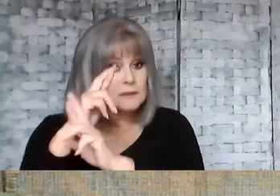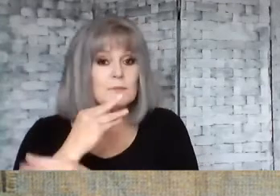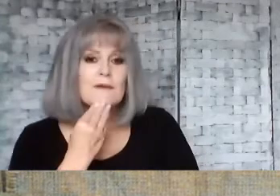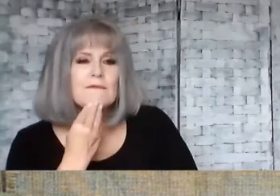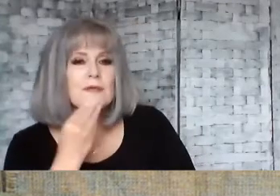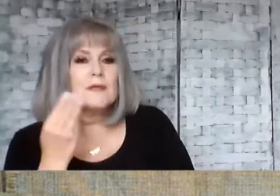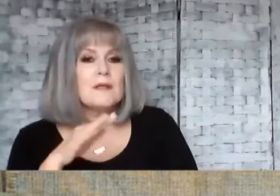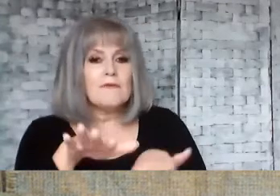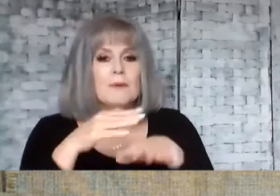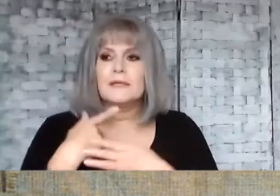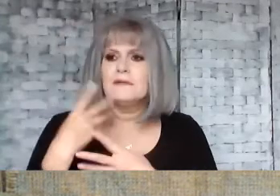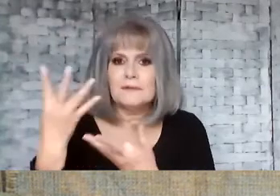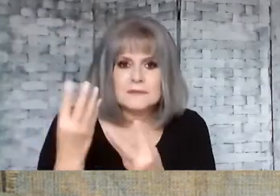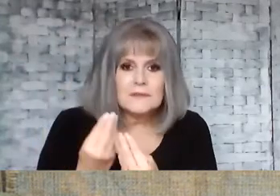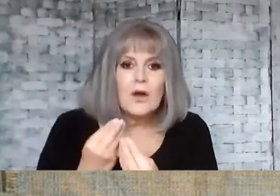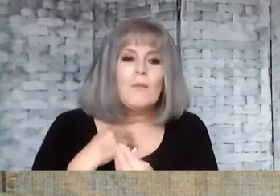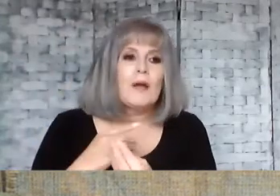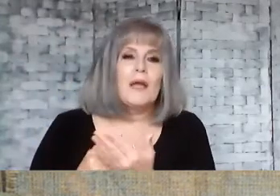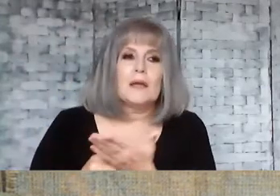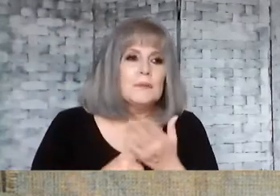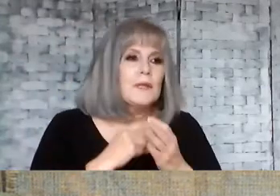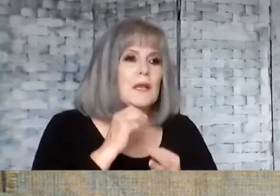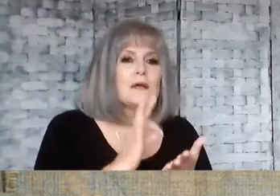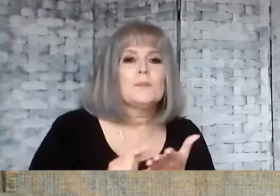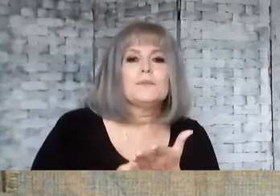die mensen met wie ik die meeste zal deel in vertrouwen.